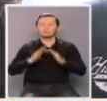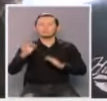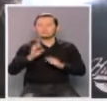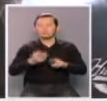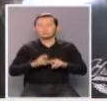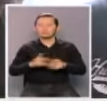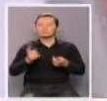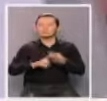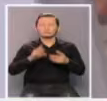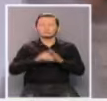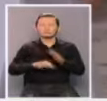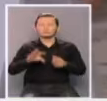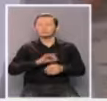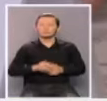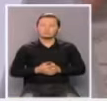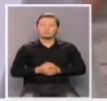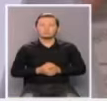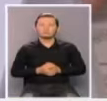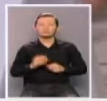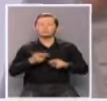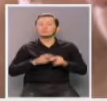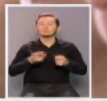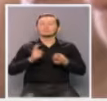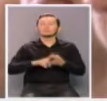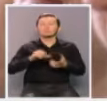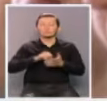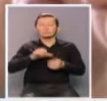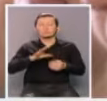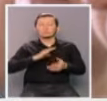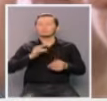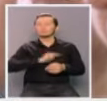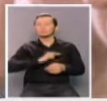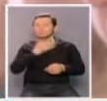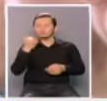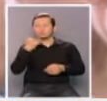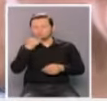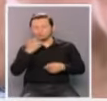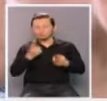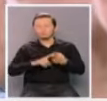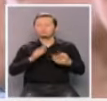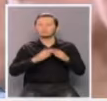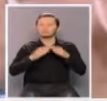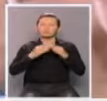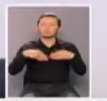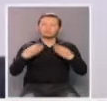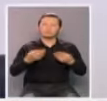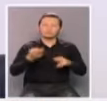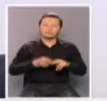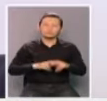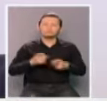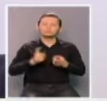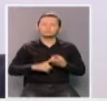с реформами адвокатских услуг. Кроме того, были затронуты вопросы безработицы и обеспечения жильем, часто беспокоящие